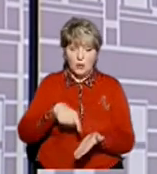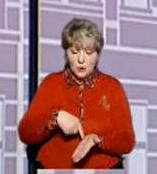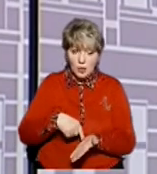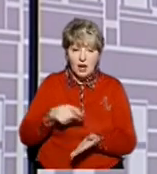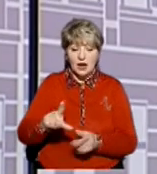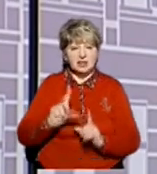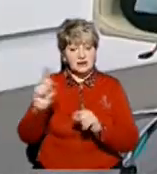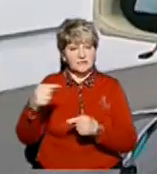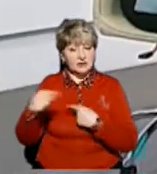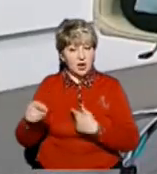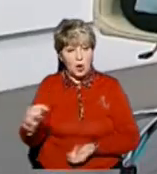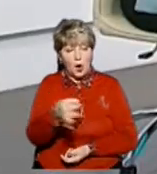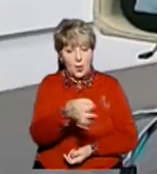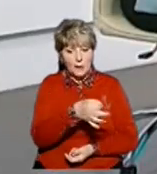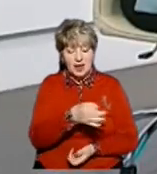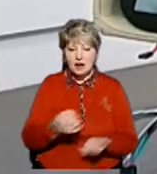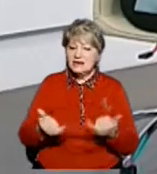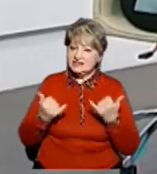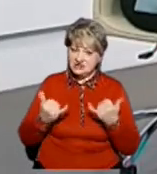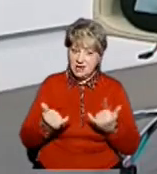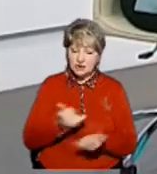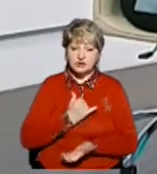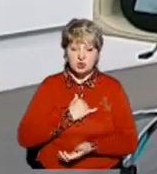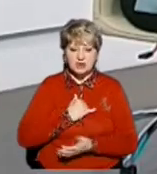інші області. Зараз у